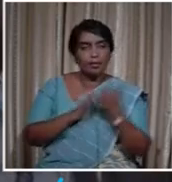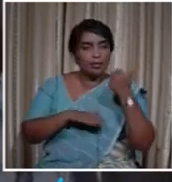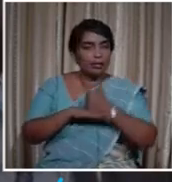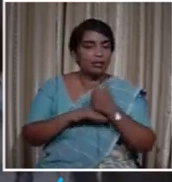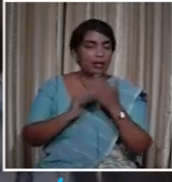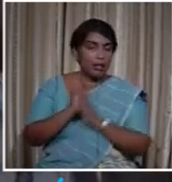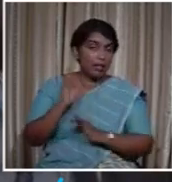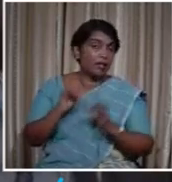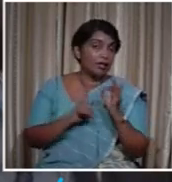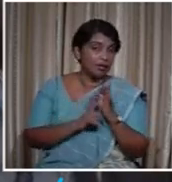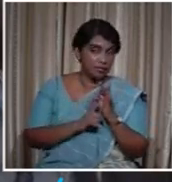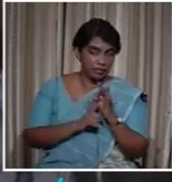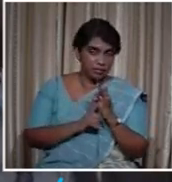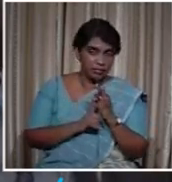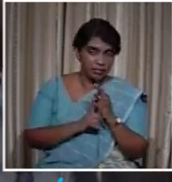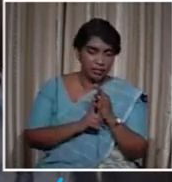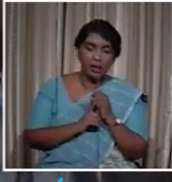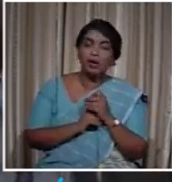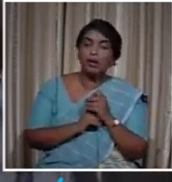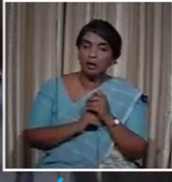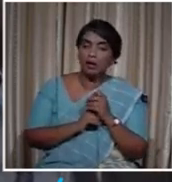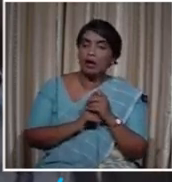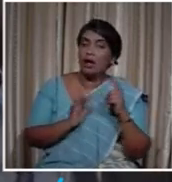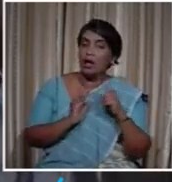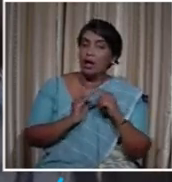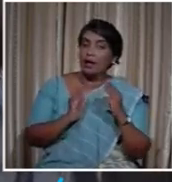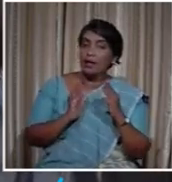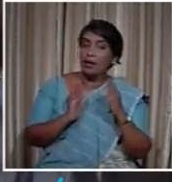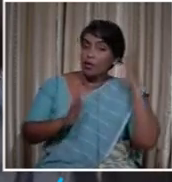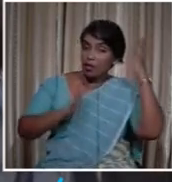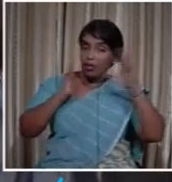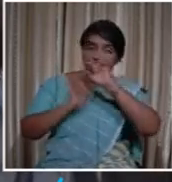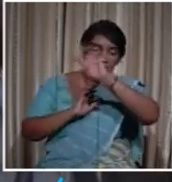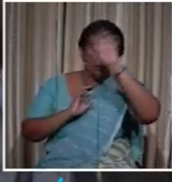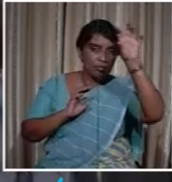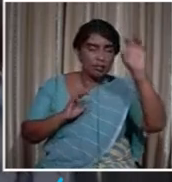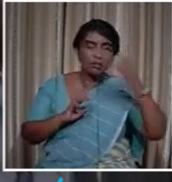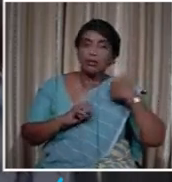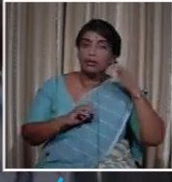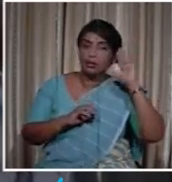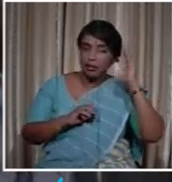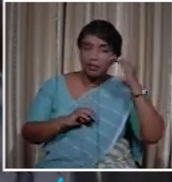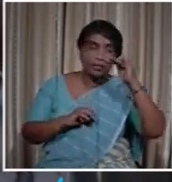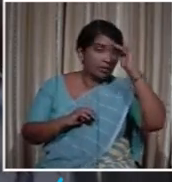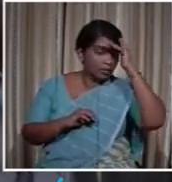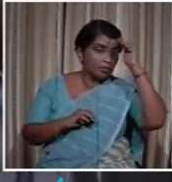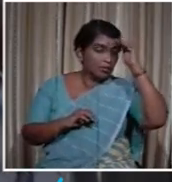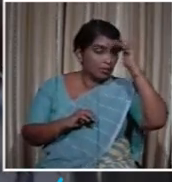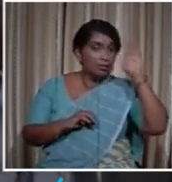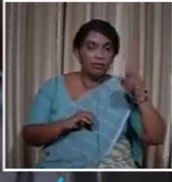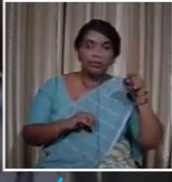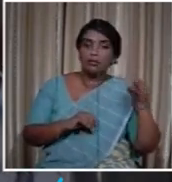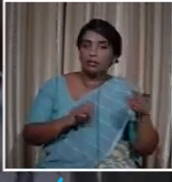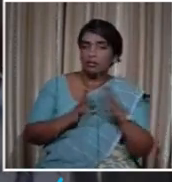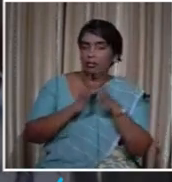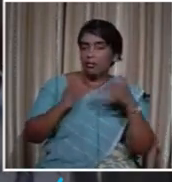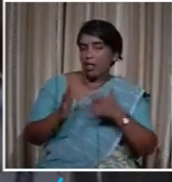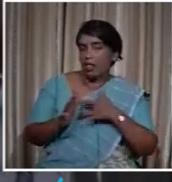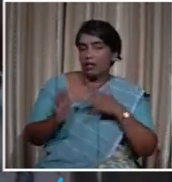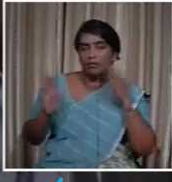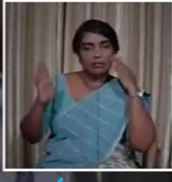இன்று உலக பந்தில இருக்கின்ற நாடுகளின் மிக பிரபல்யமான தலைவர்களில் கூறுணர்வுடன், தீர்க்க